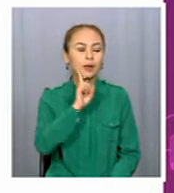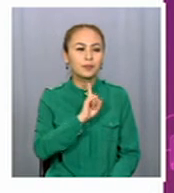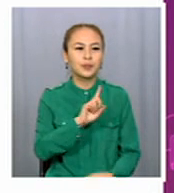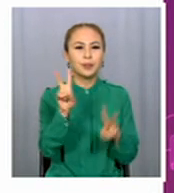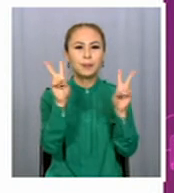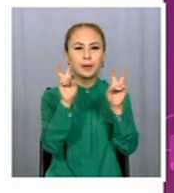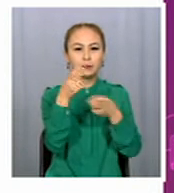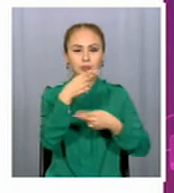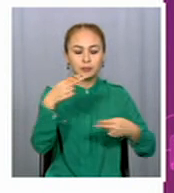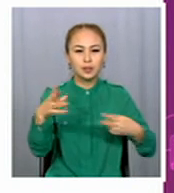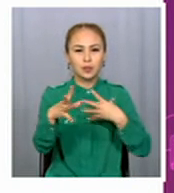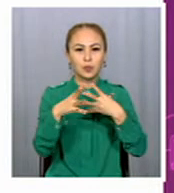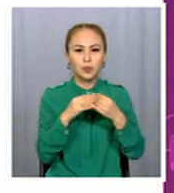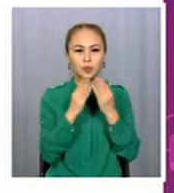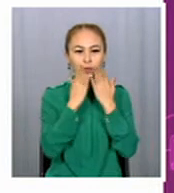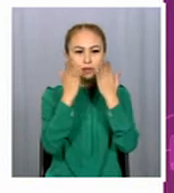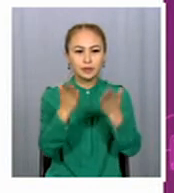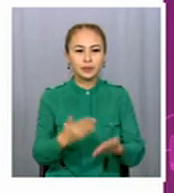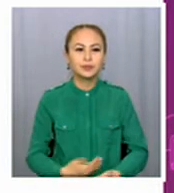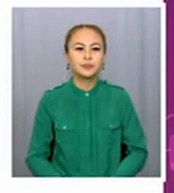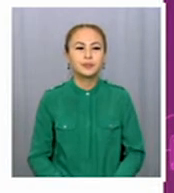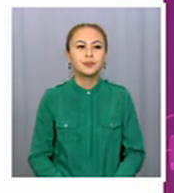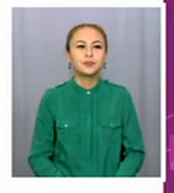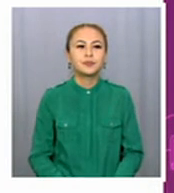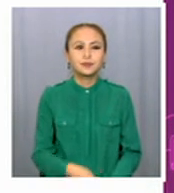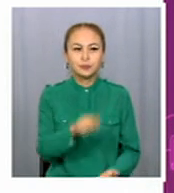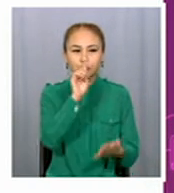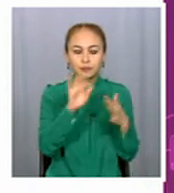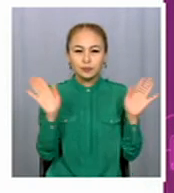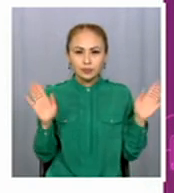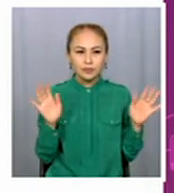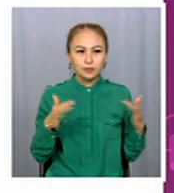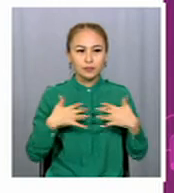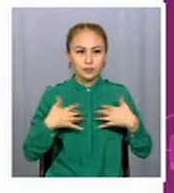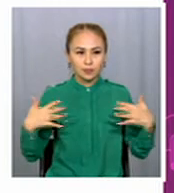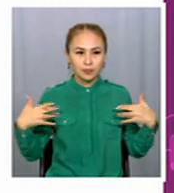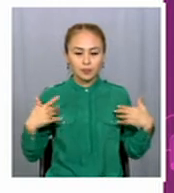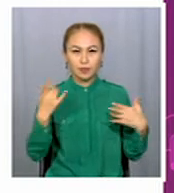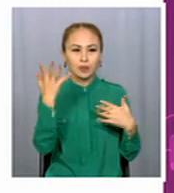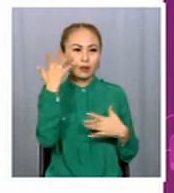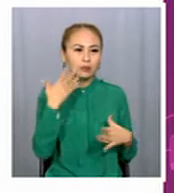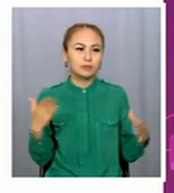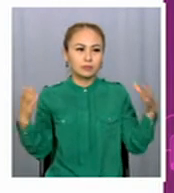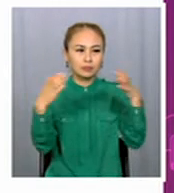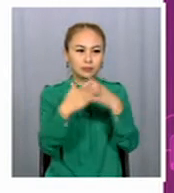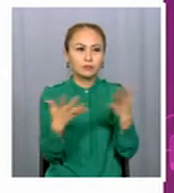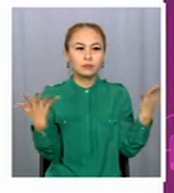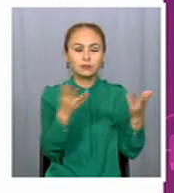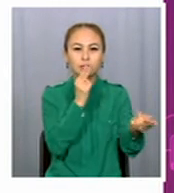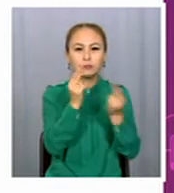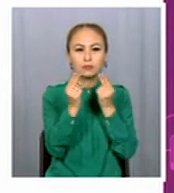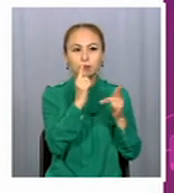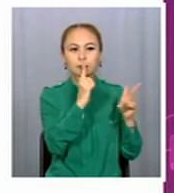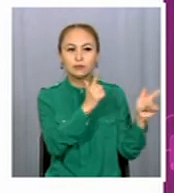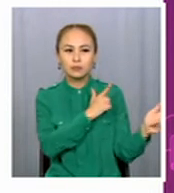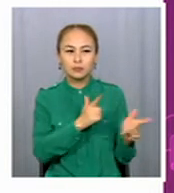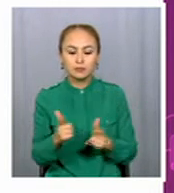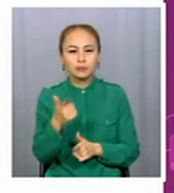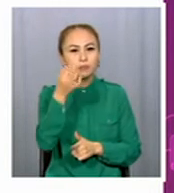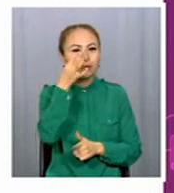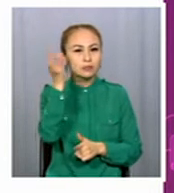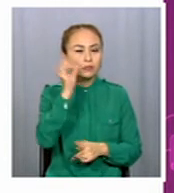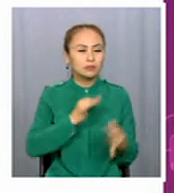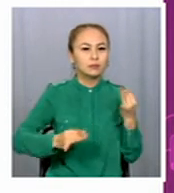бірге оқиық. Құстар мен жануарлар бір бас қосқанда қандай тамақтың дәмді